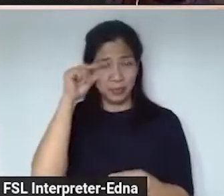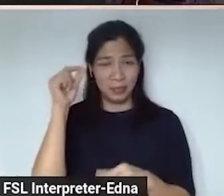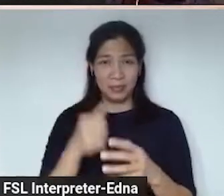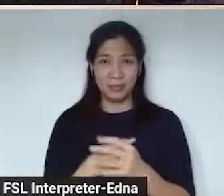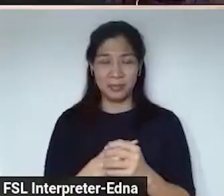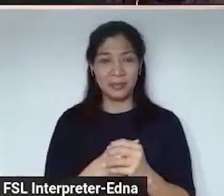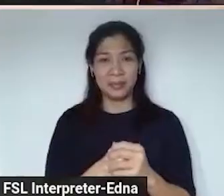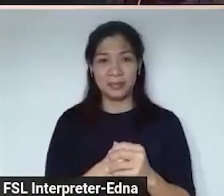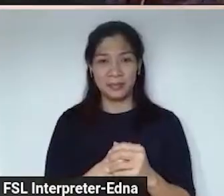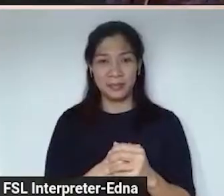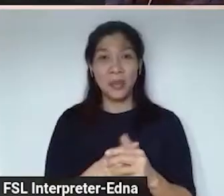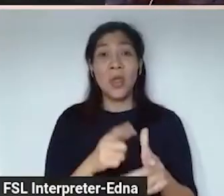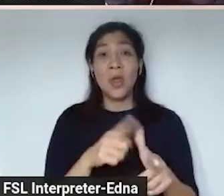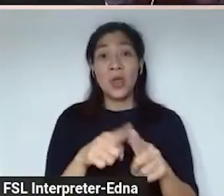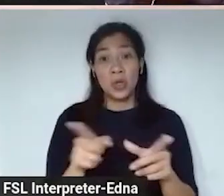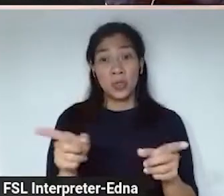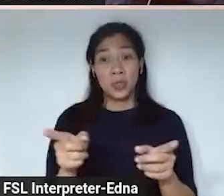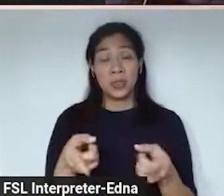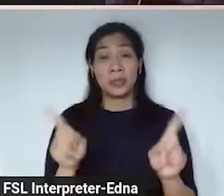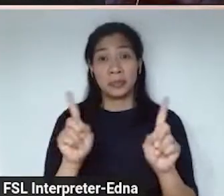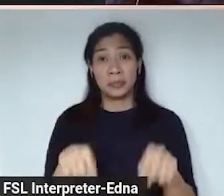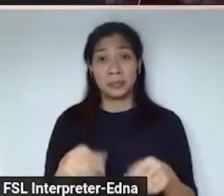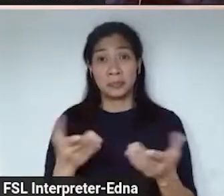ang nangyari noon,